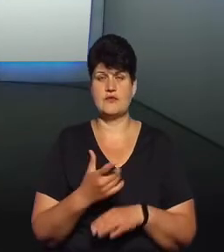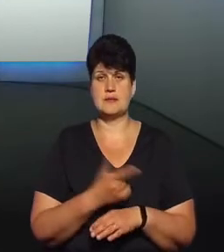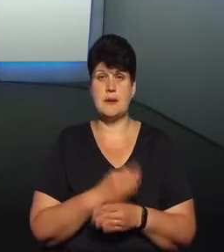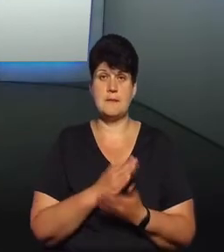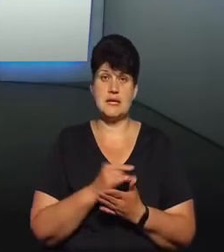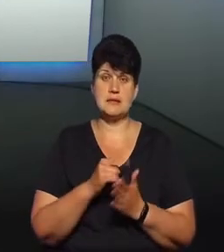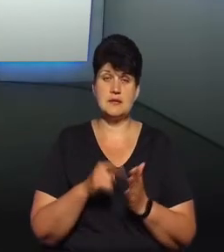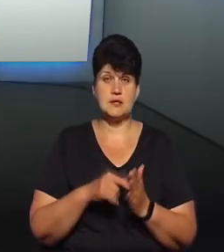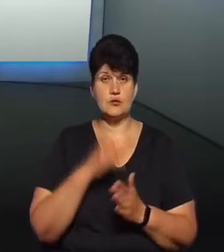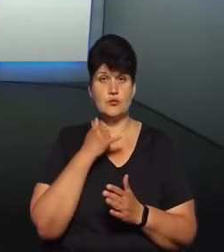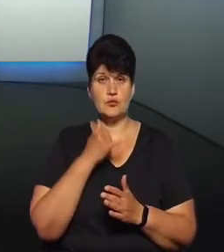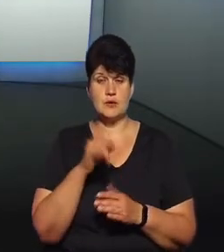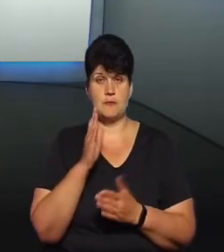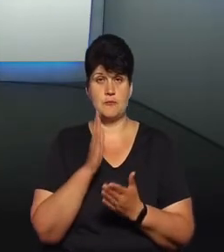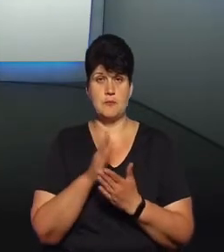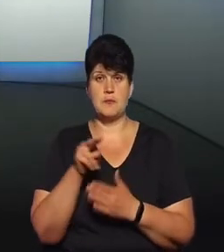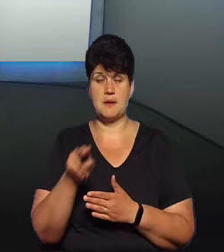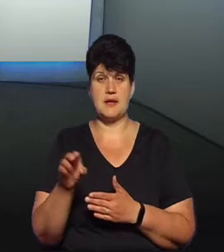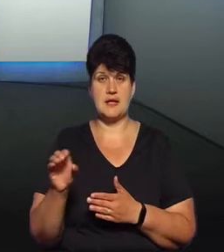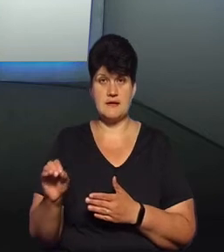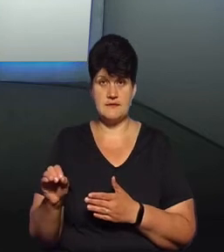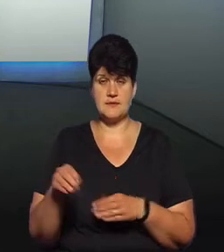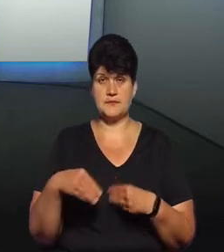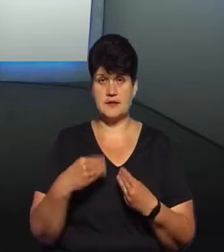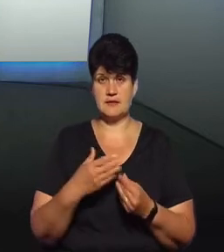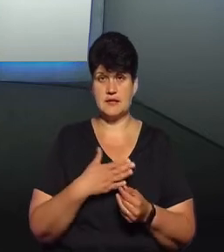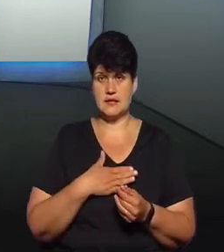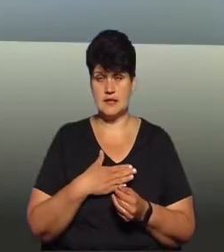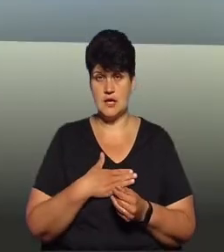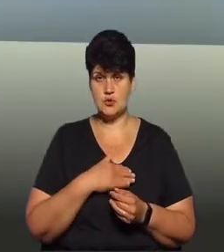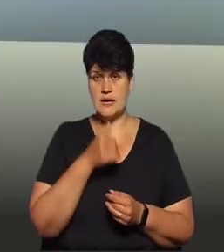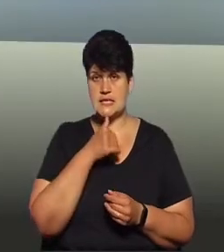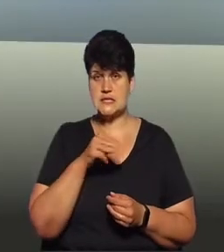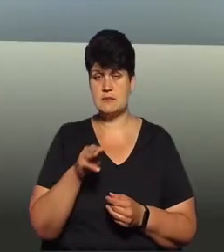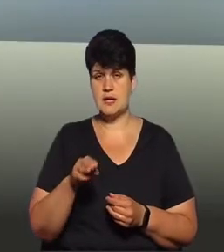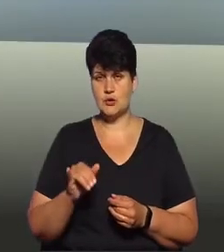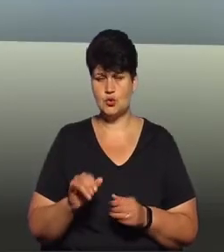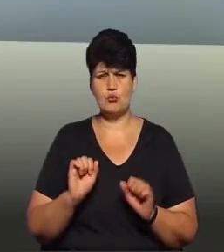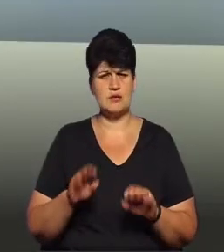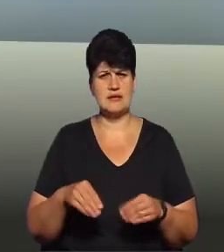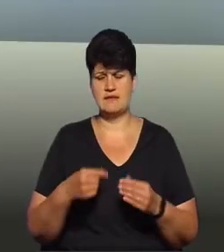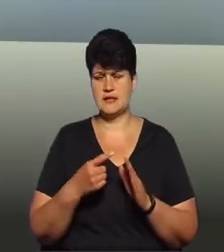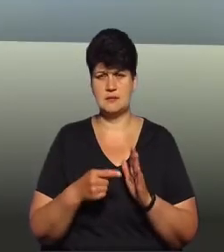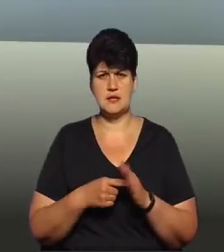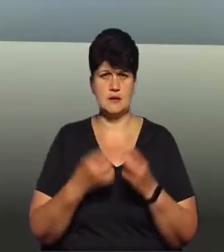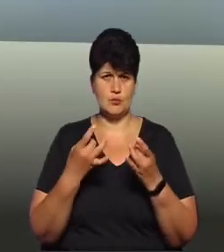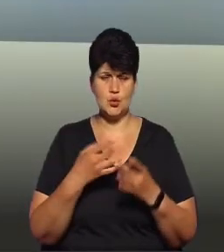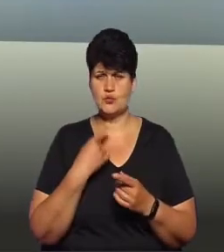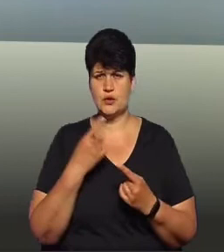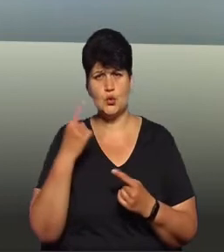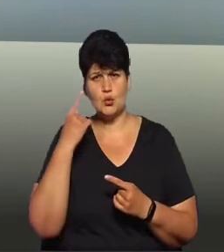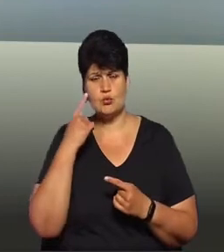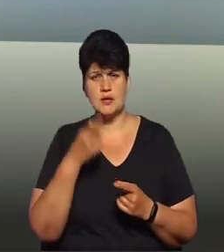на ваших екранах, і ставте нашому експерту. Можете не ставити питання, висловлювати просто свої думки щодо принципу добровільності